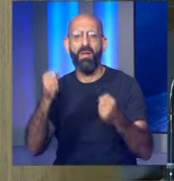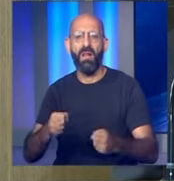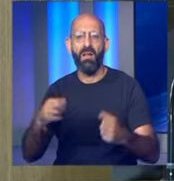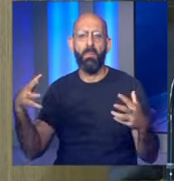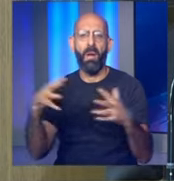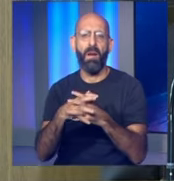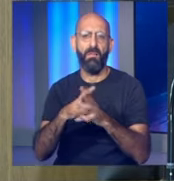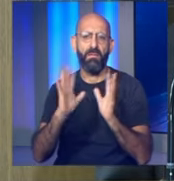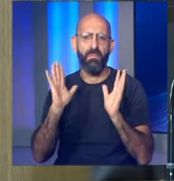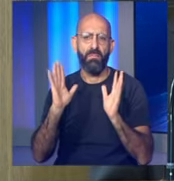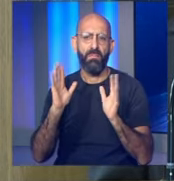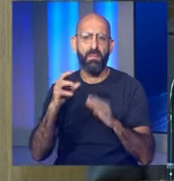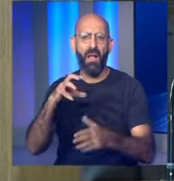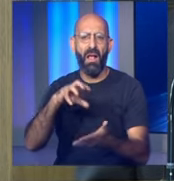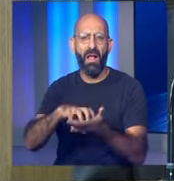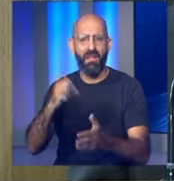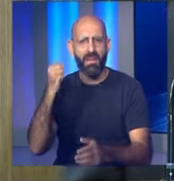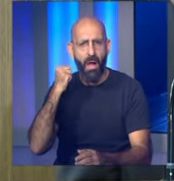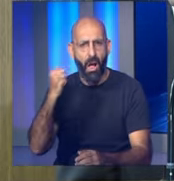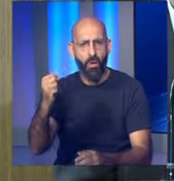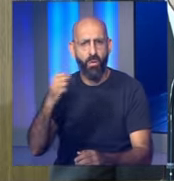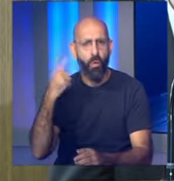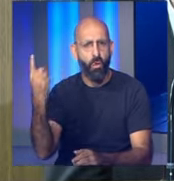نجحنا بأنه